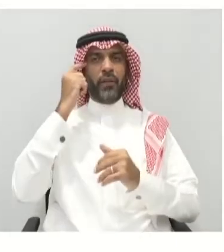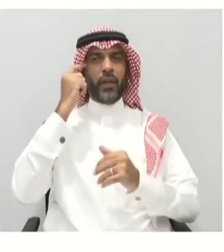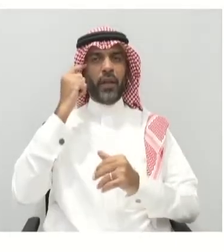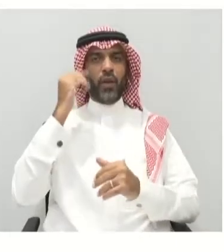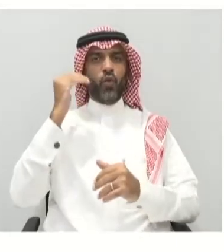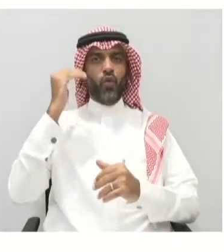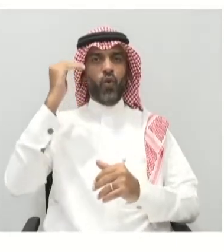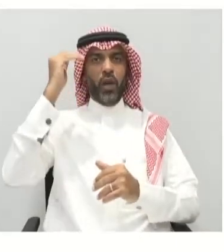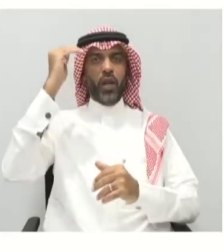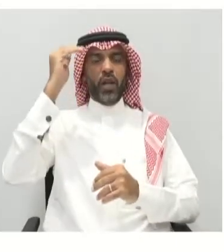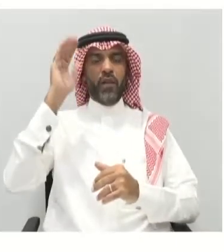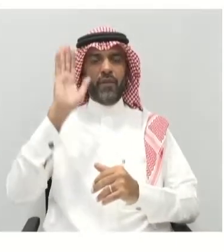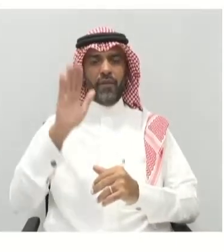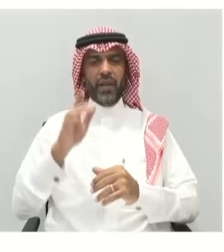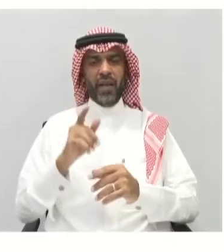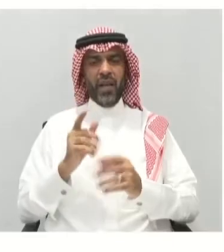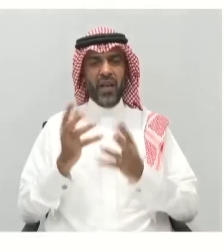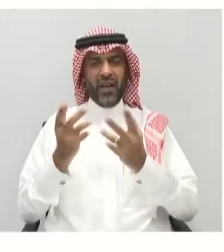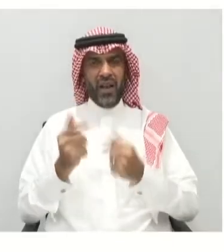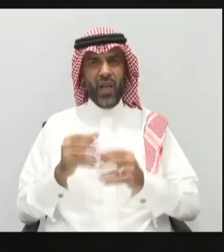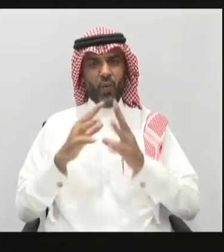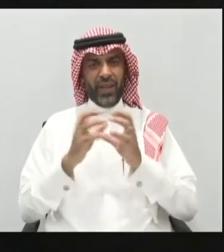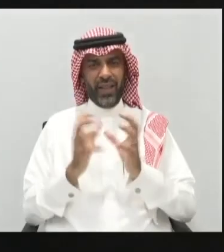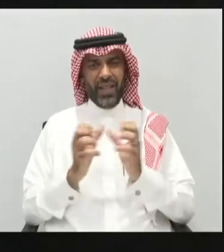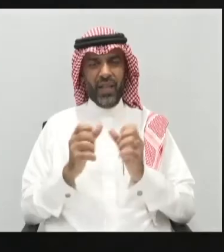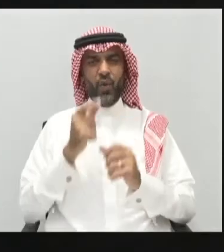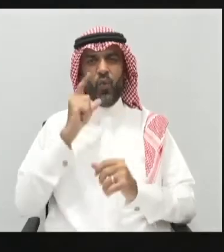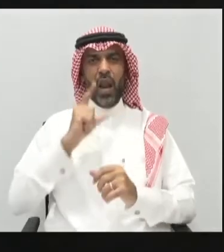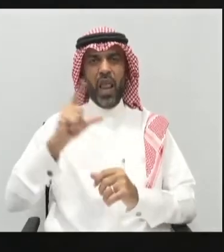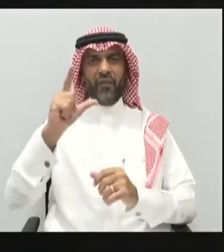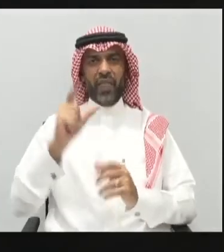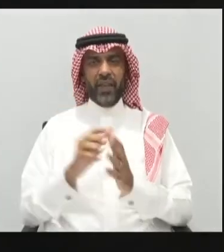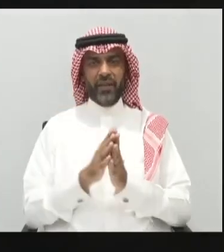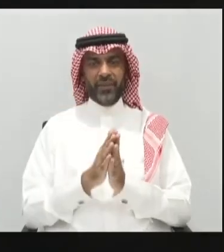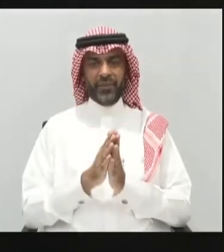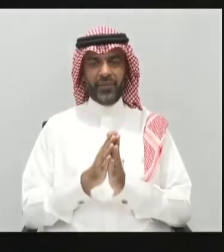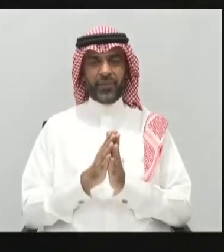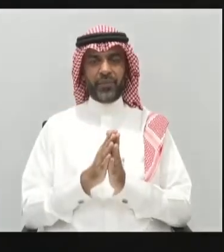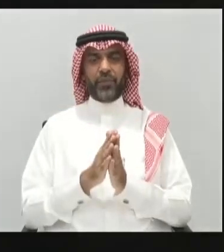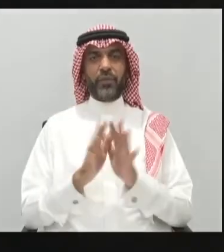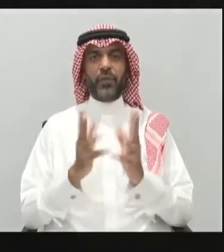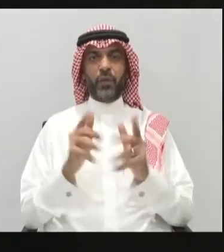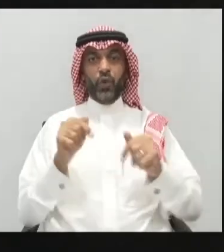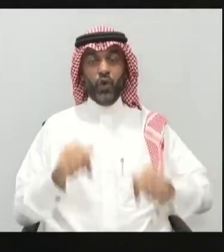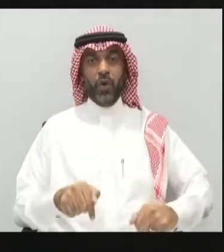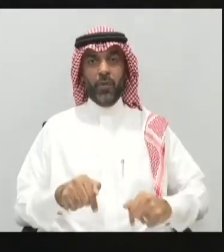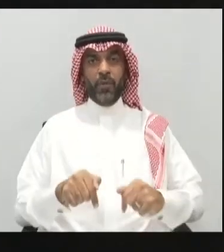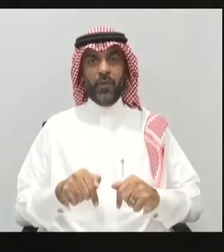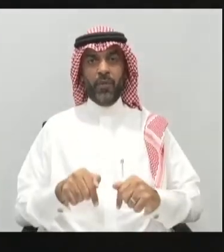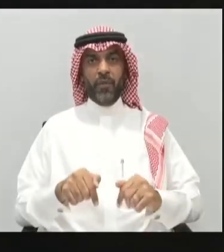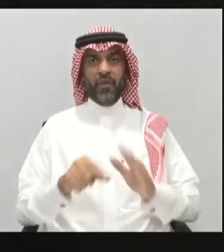الاستدلال اللفظي والرياضي والتحليلي تكلمنا عن هذا الاستدلال طيب ماذا سناخذ اليوم في الحجاج